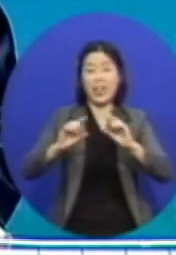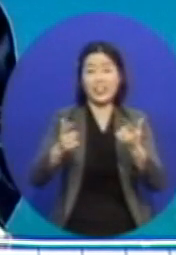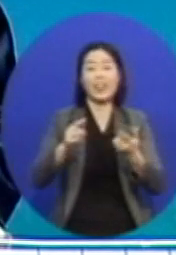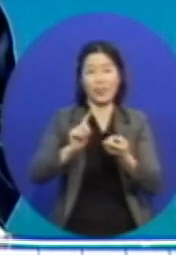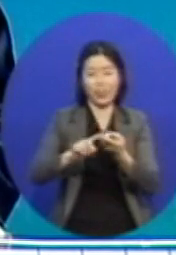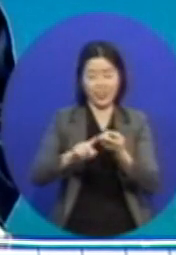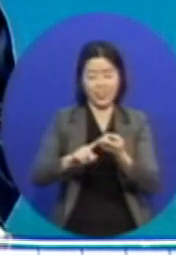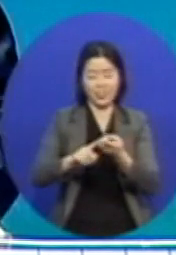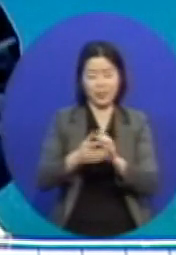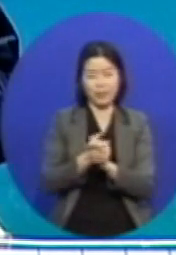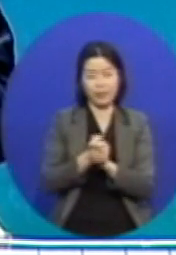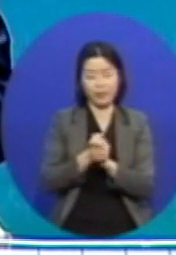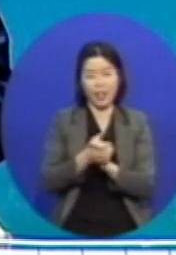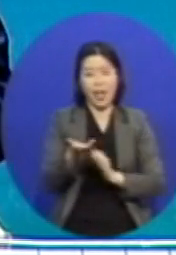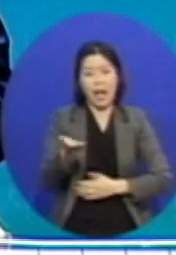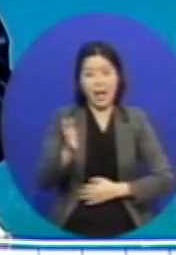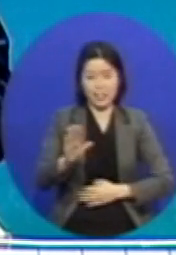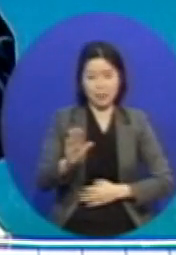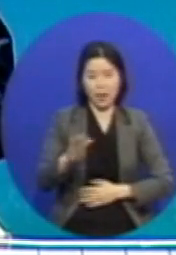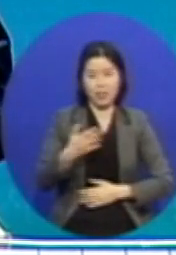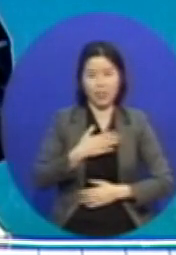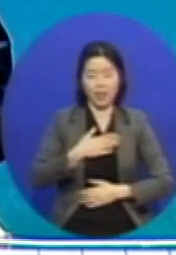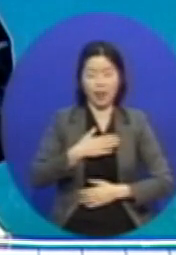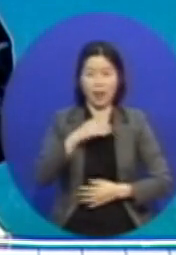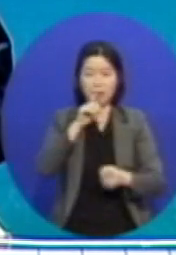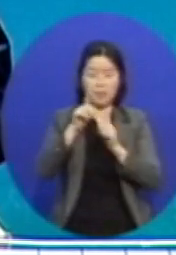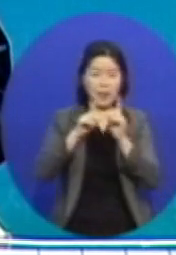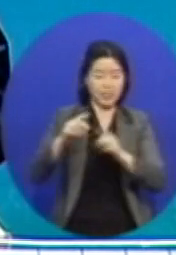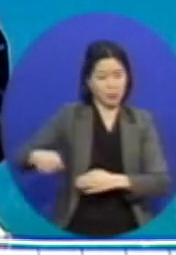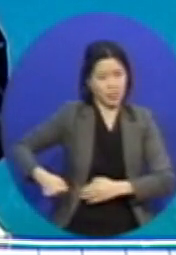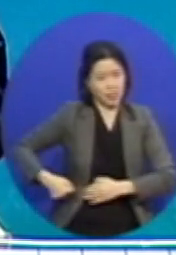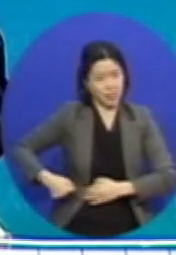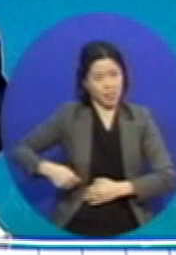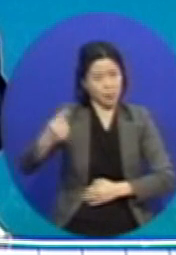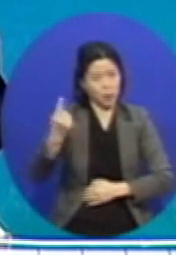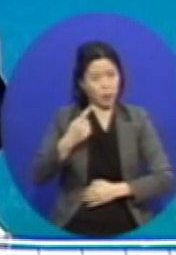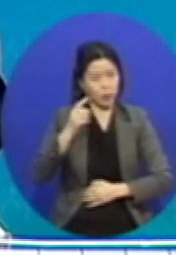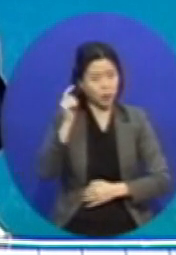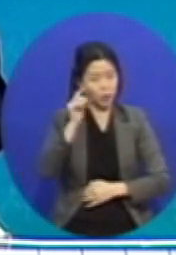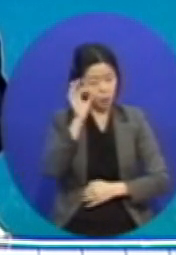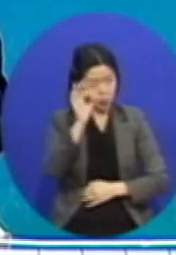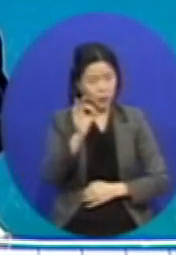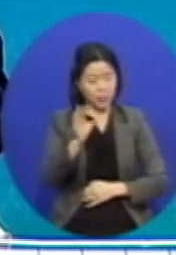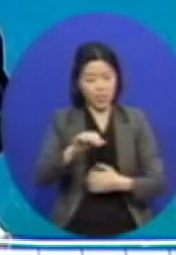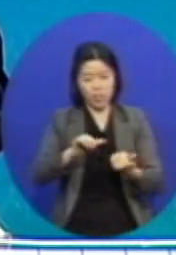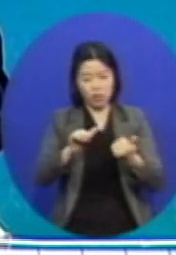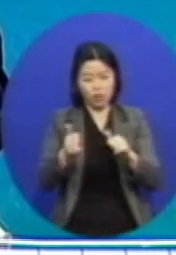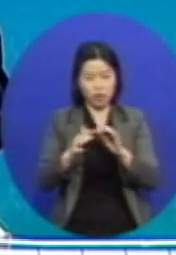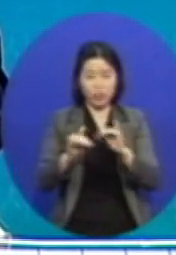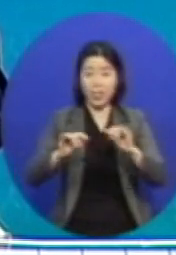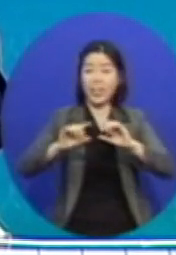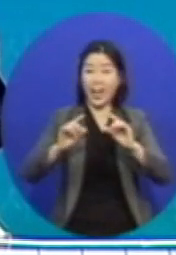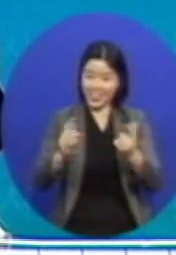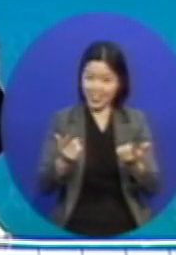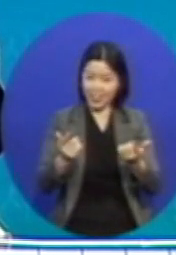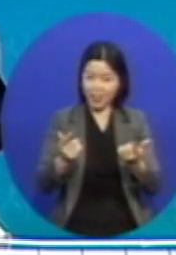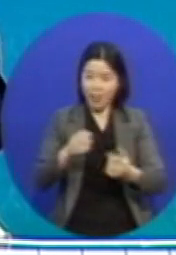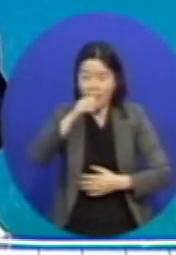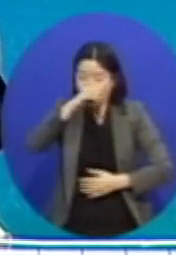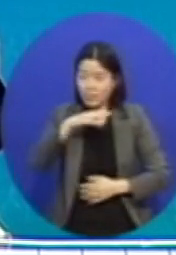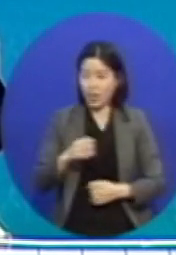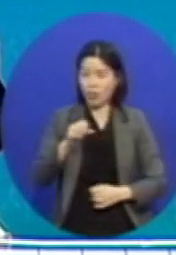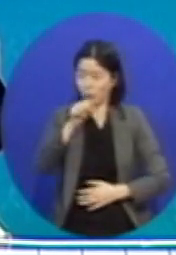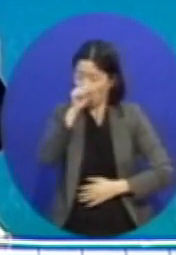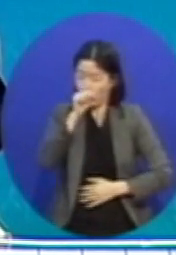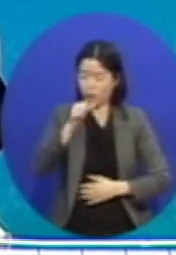그러나 아우 내가 말씀에 찔림 이 오는 거 보니까 죽은 자는 아니네 라고 그냥 좋아서 갈